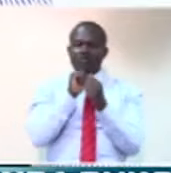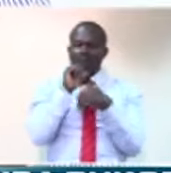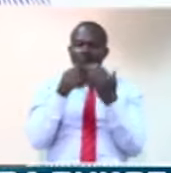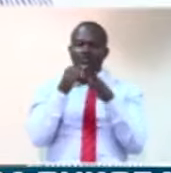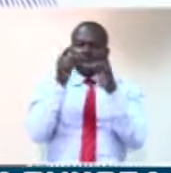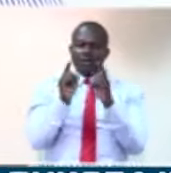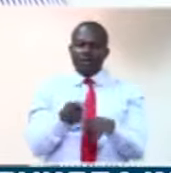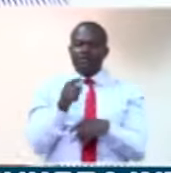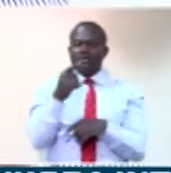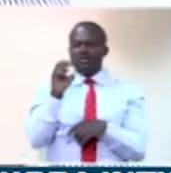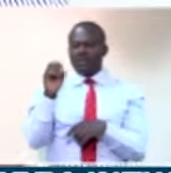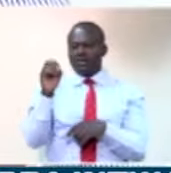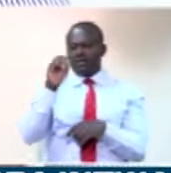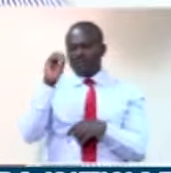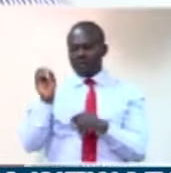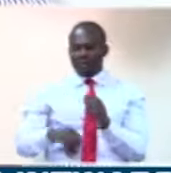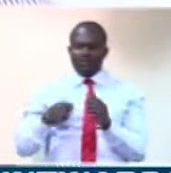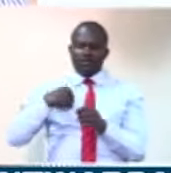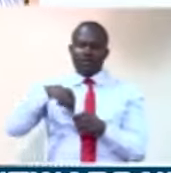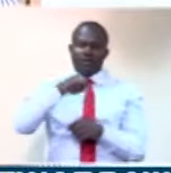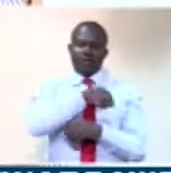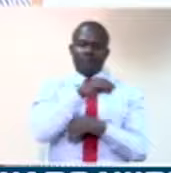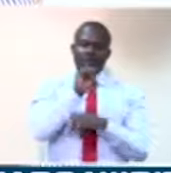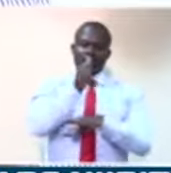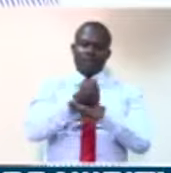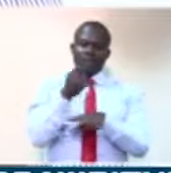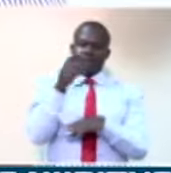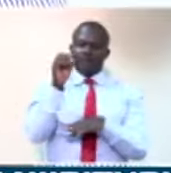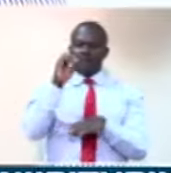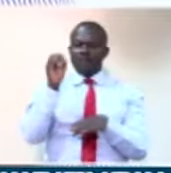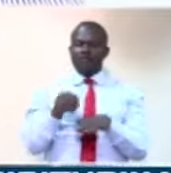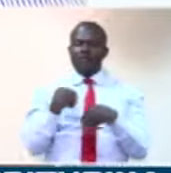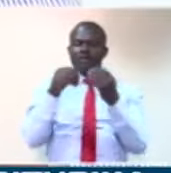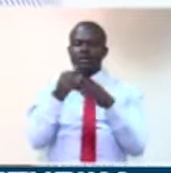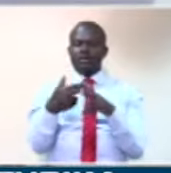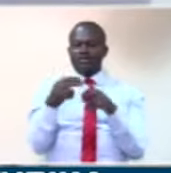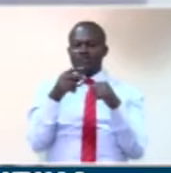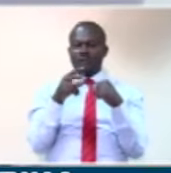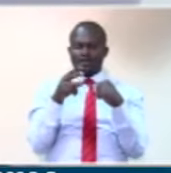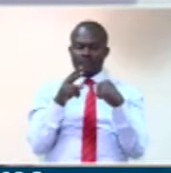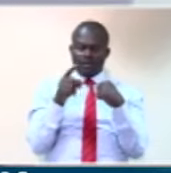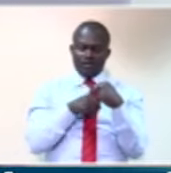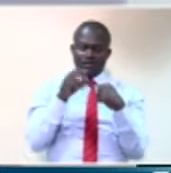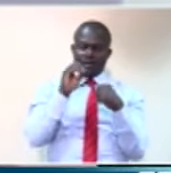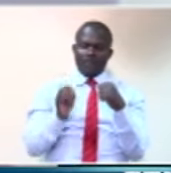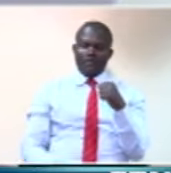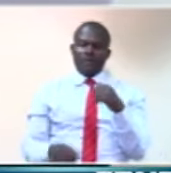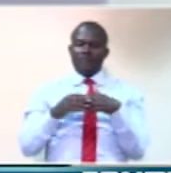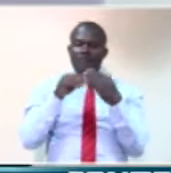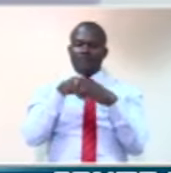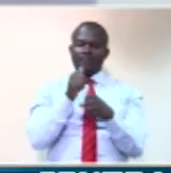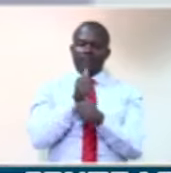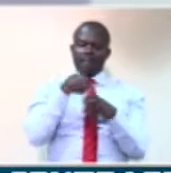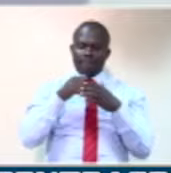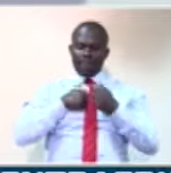byagera ijana ku ijana, njye mbishyize ku ijanisha nabi nka 60%. Ubuyobozi bw'urwego rw'abikorera